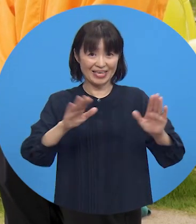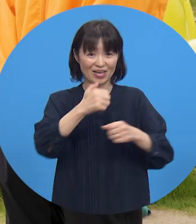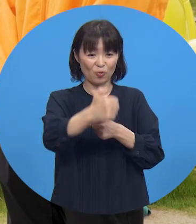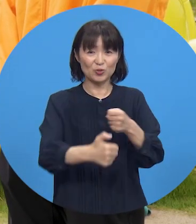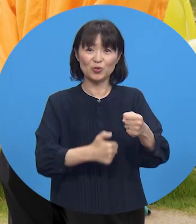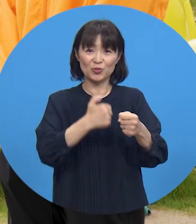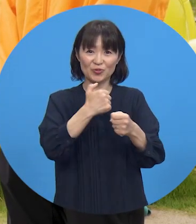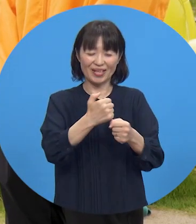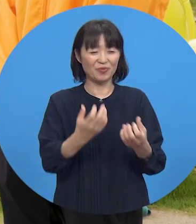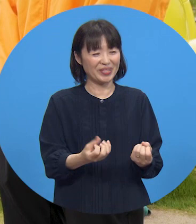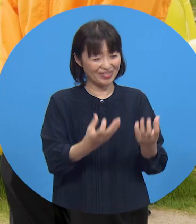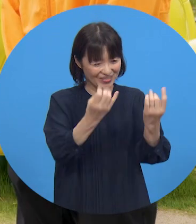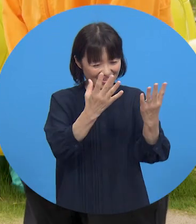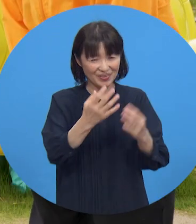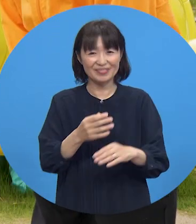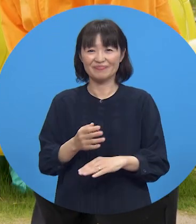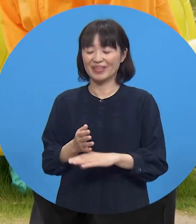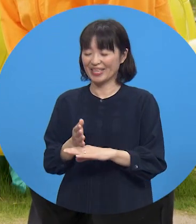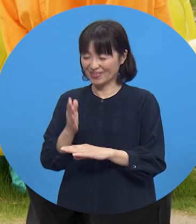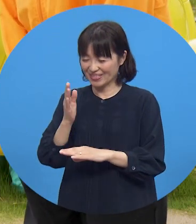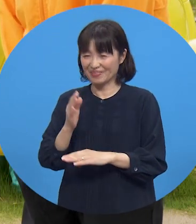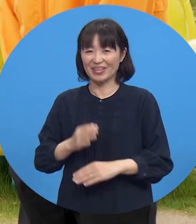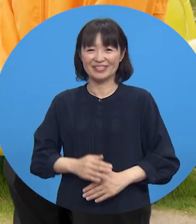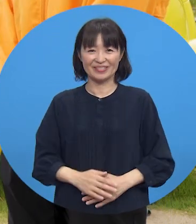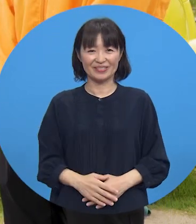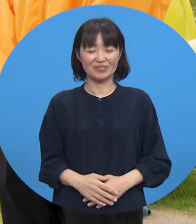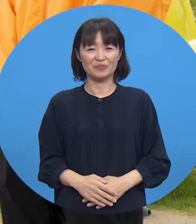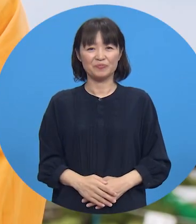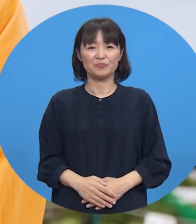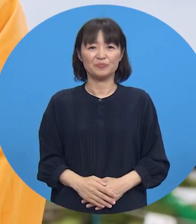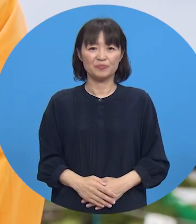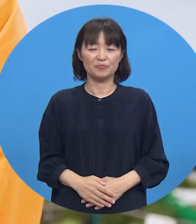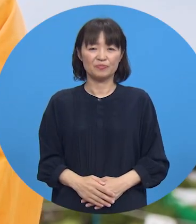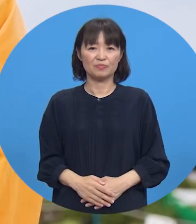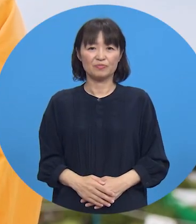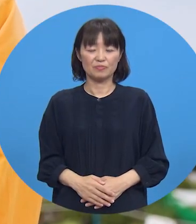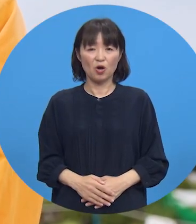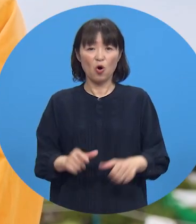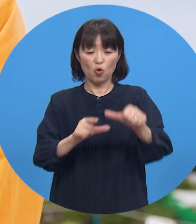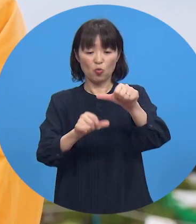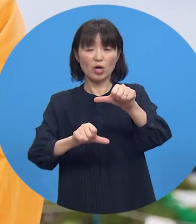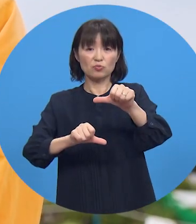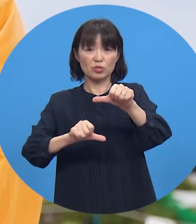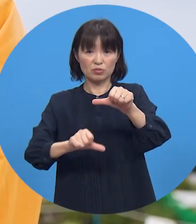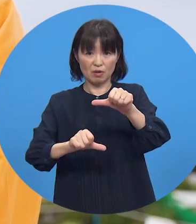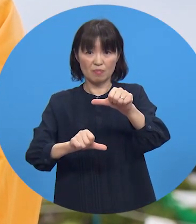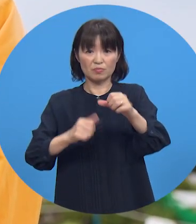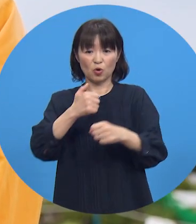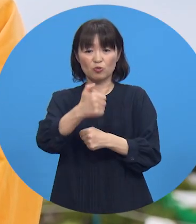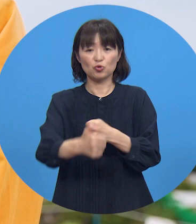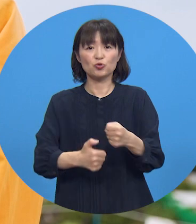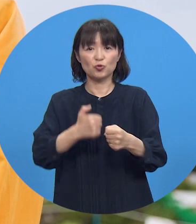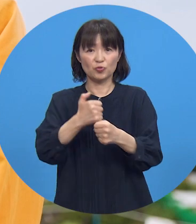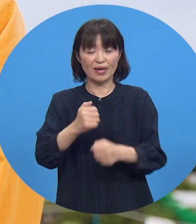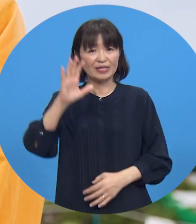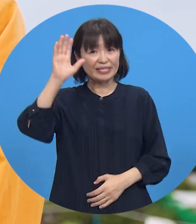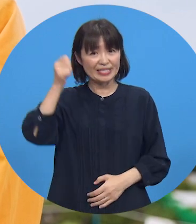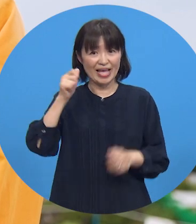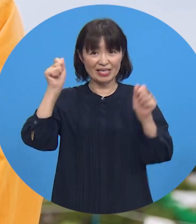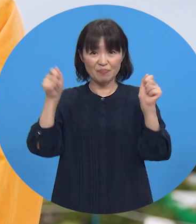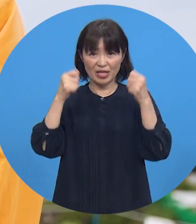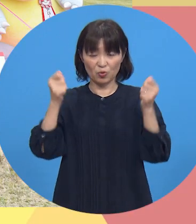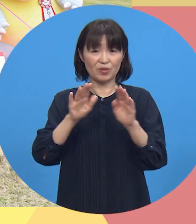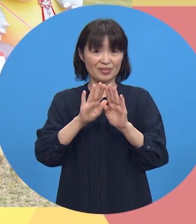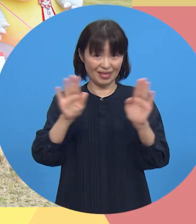周年おめでとうございます。 ありがとうございます。5月5日には50周年記念イベントも開催し